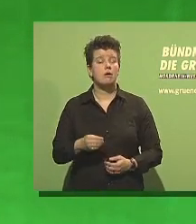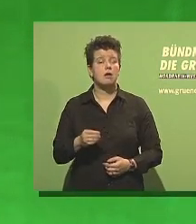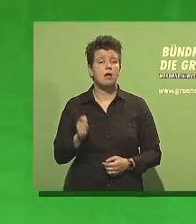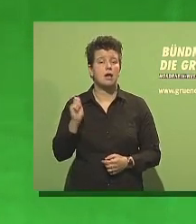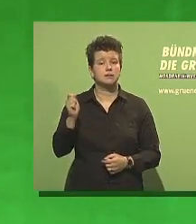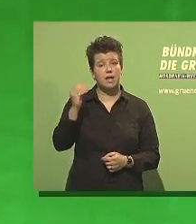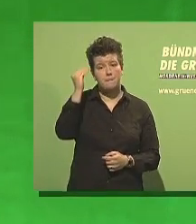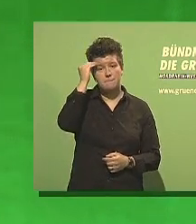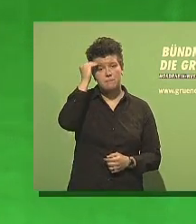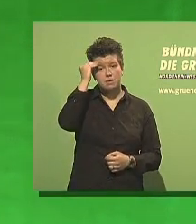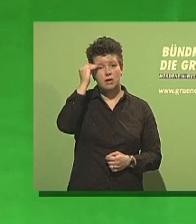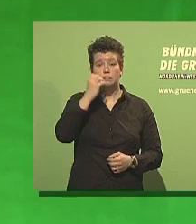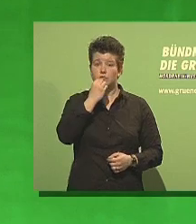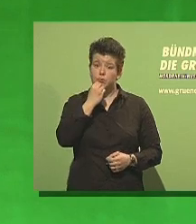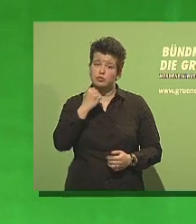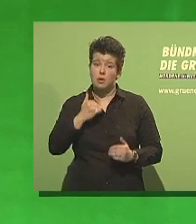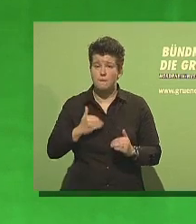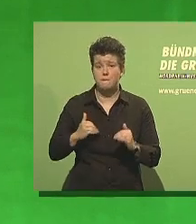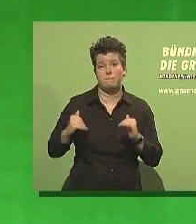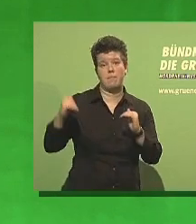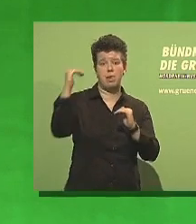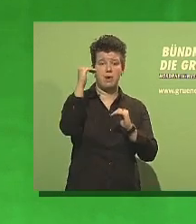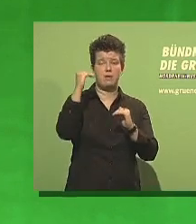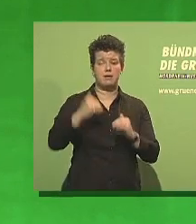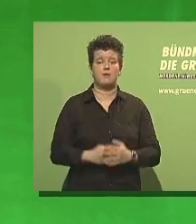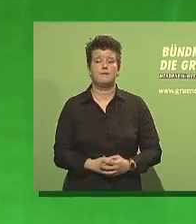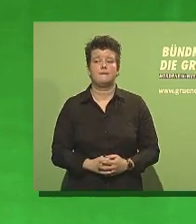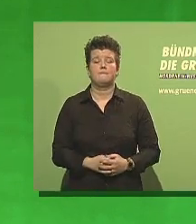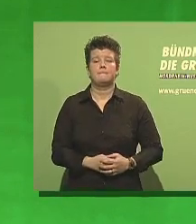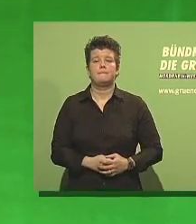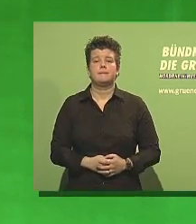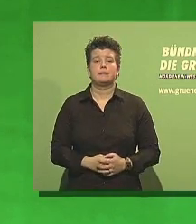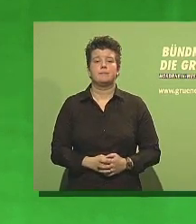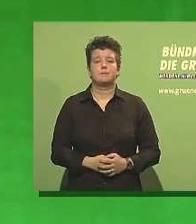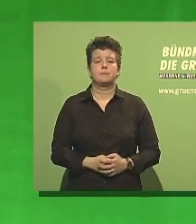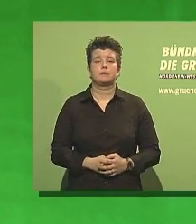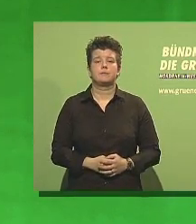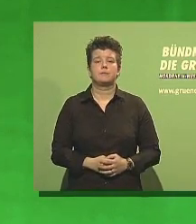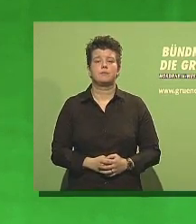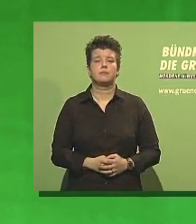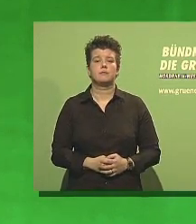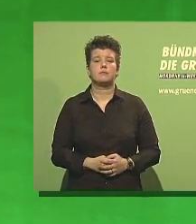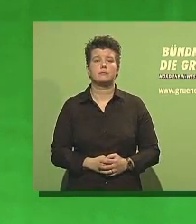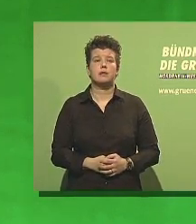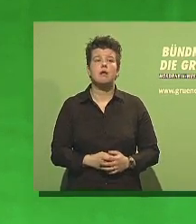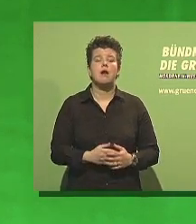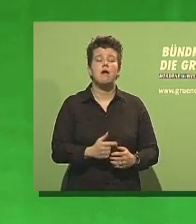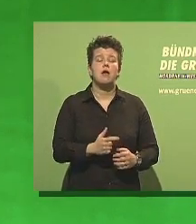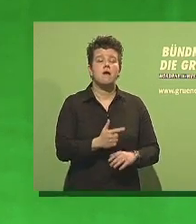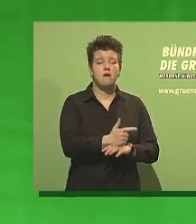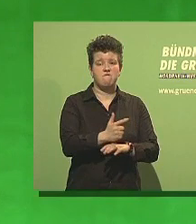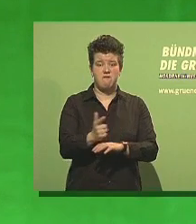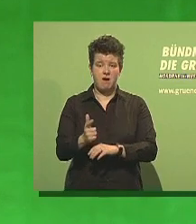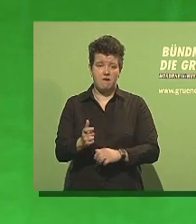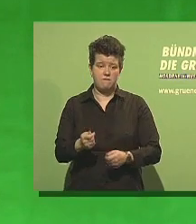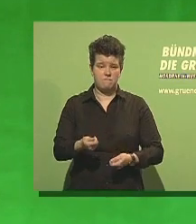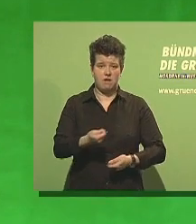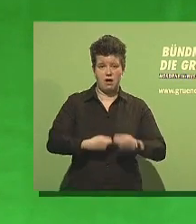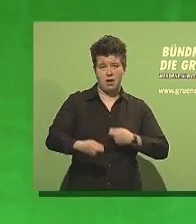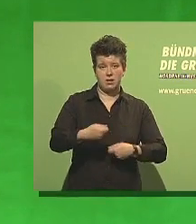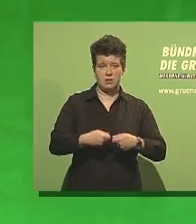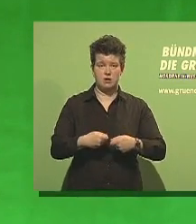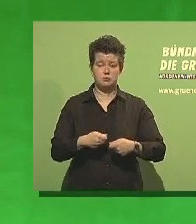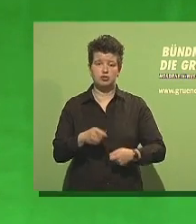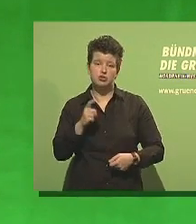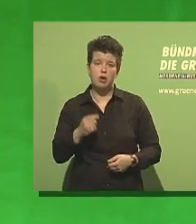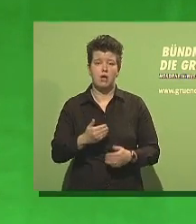den Waffenhandel zu einem normalen Instrument der deutschen Außenpolitik machen. Und gerade ist bekannt geworden,